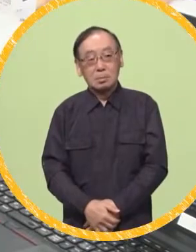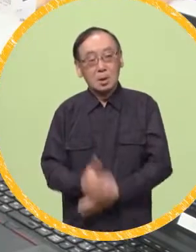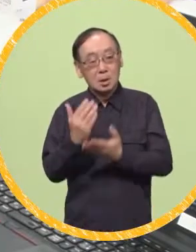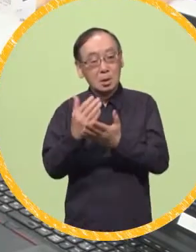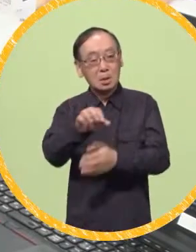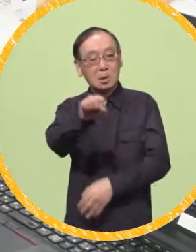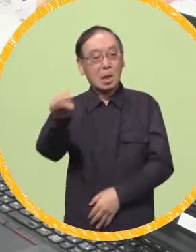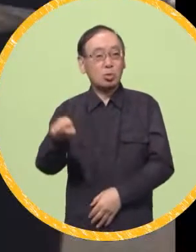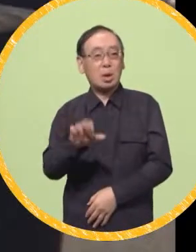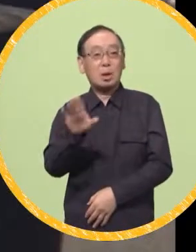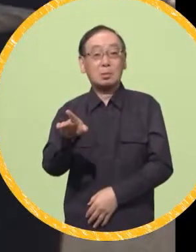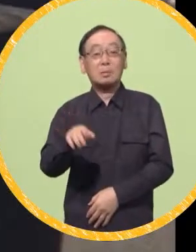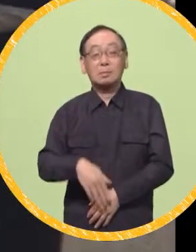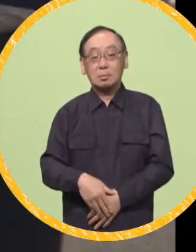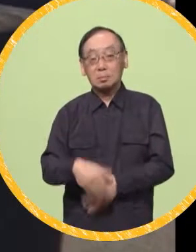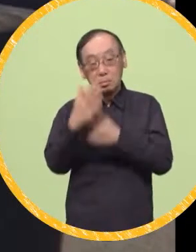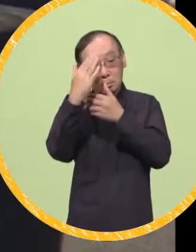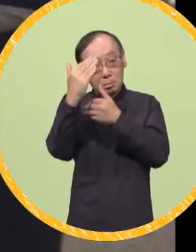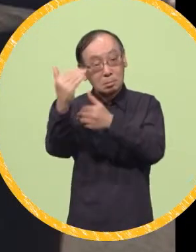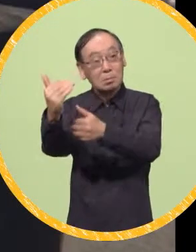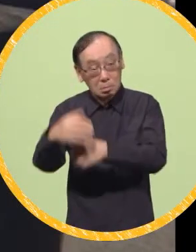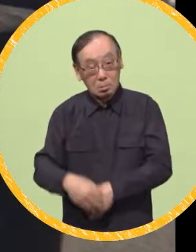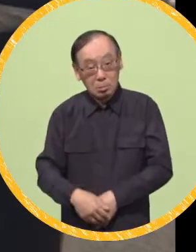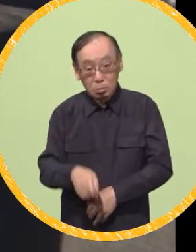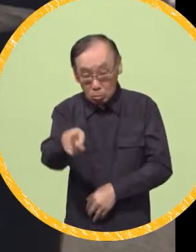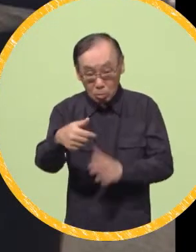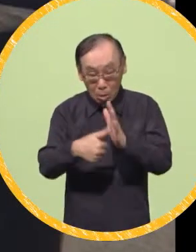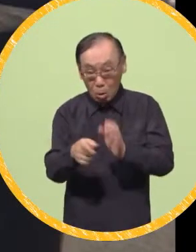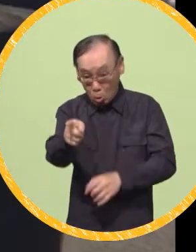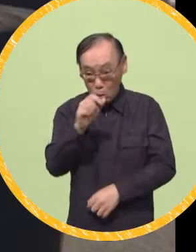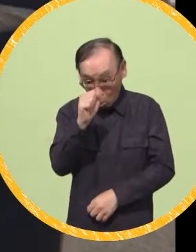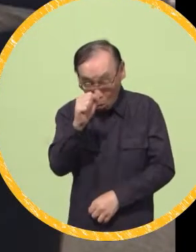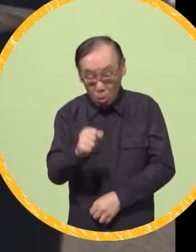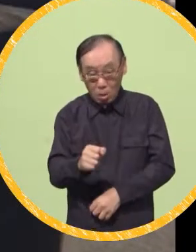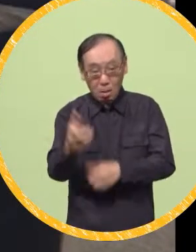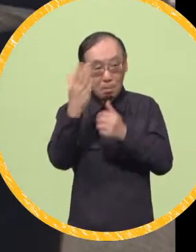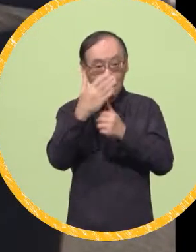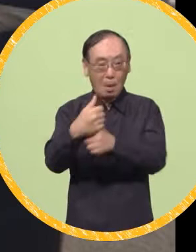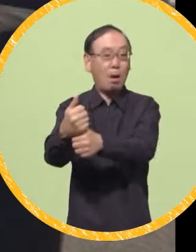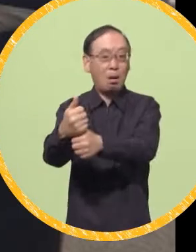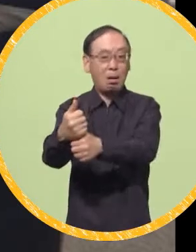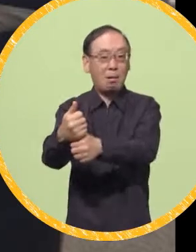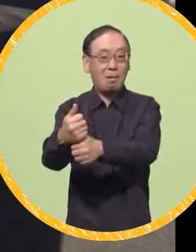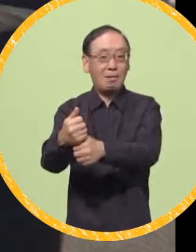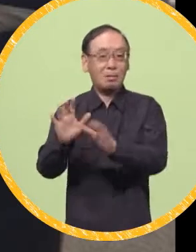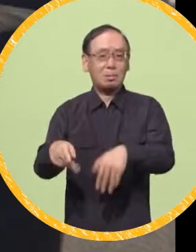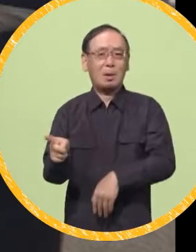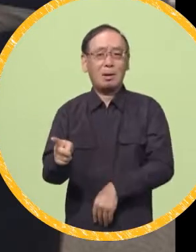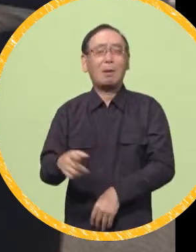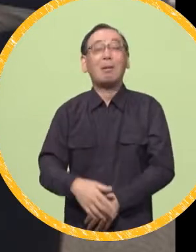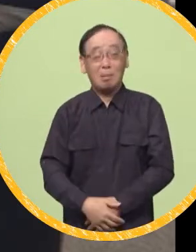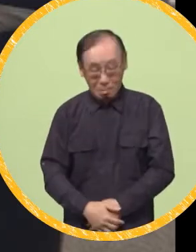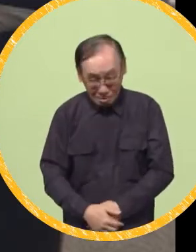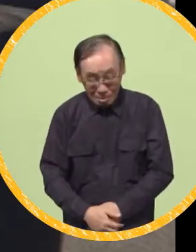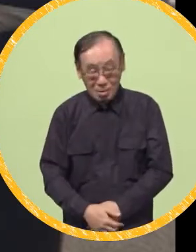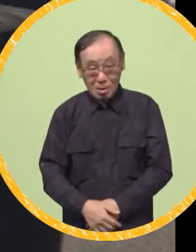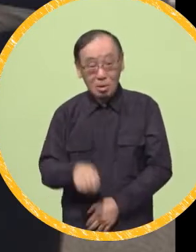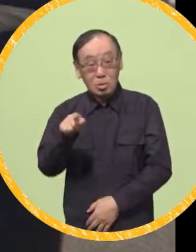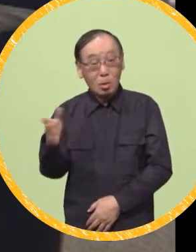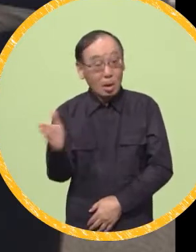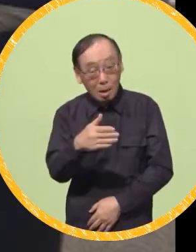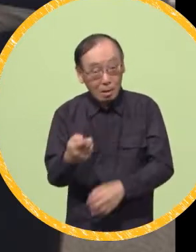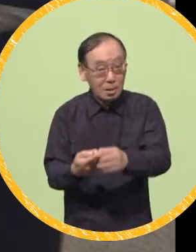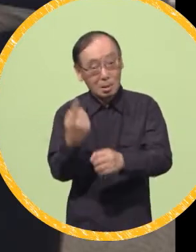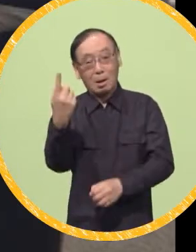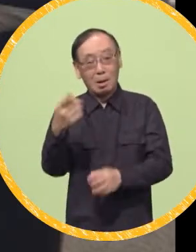てこうやってられた時に海の上で帰って浦上と言いますといったところじゃあ入るしか言えねえとなって腕を掴まれて物質まで連れてかれてしまっ